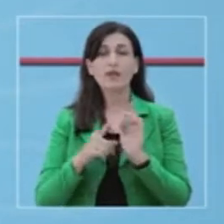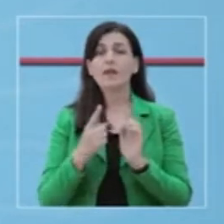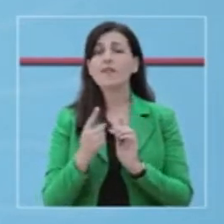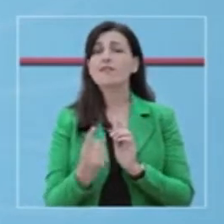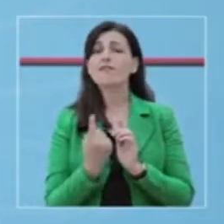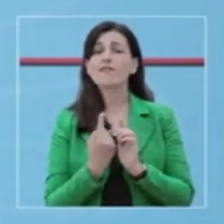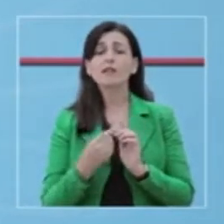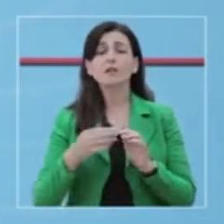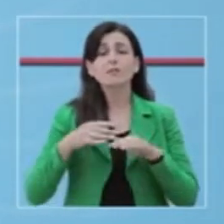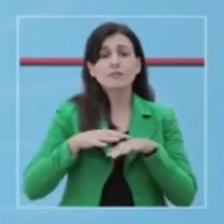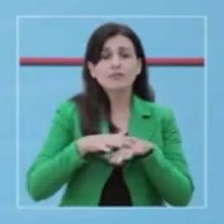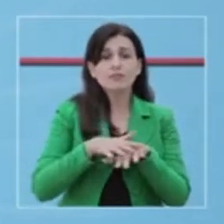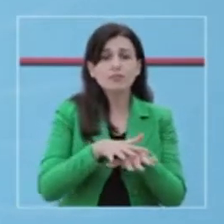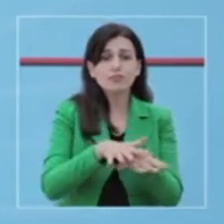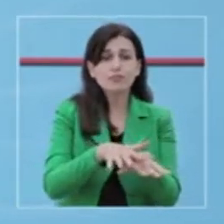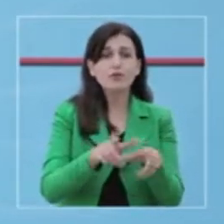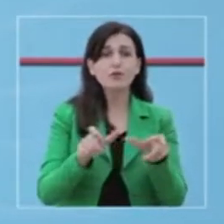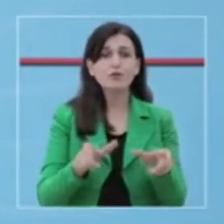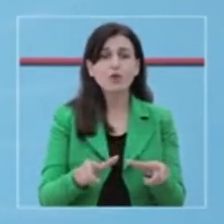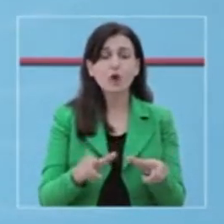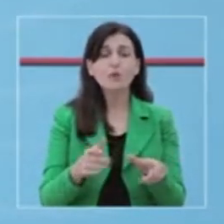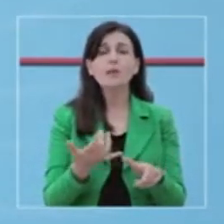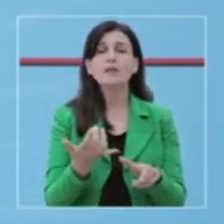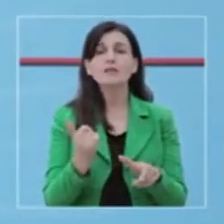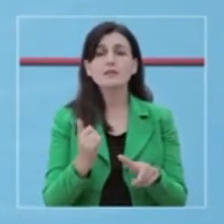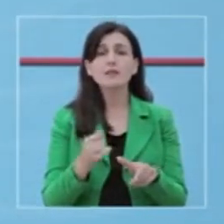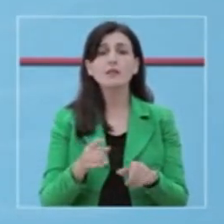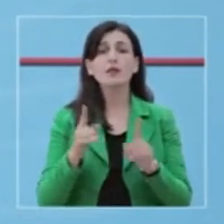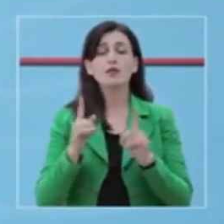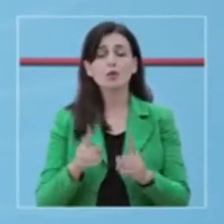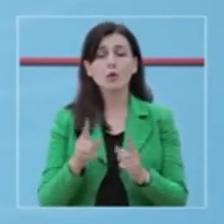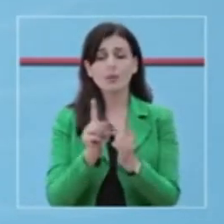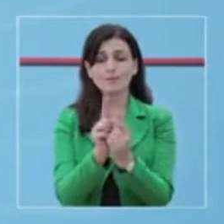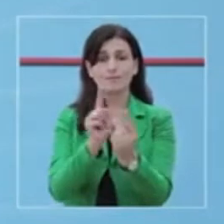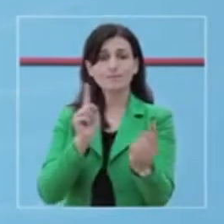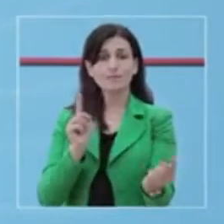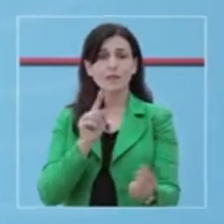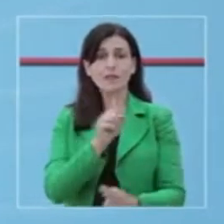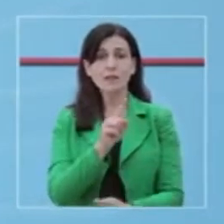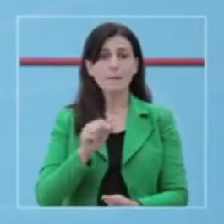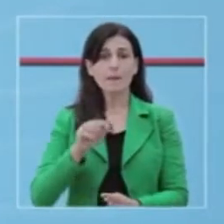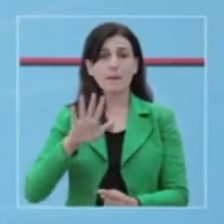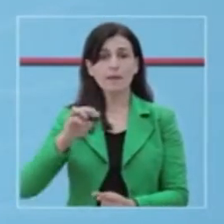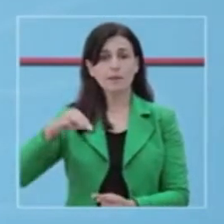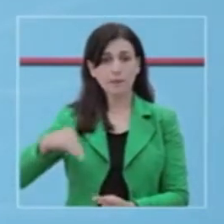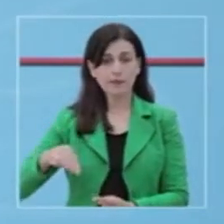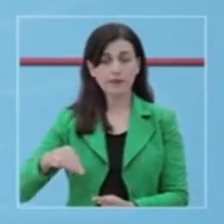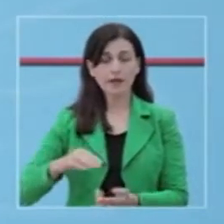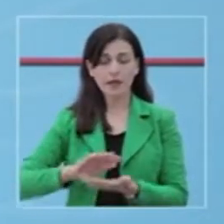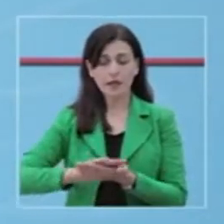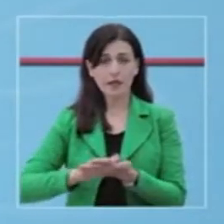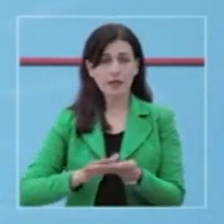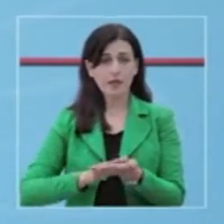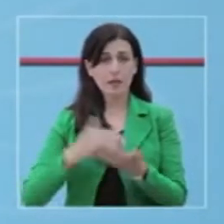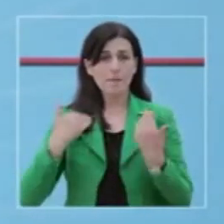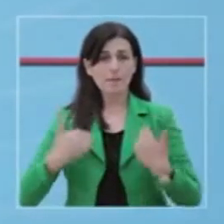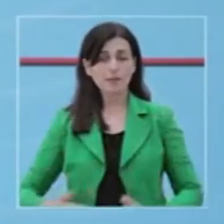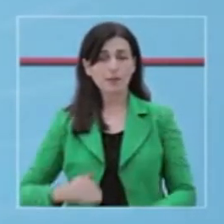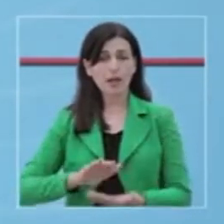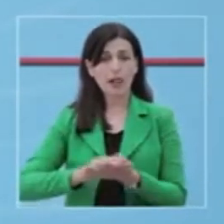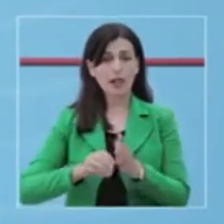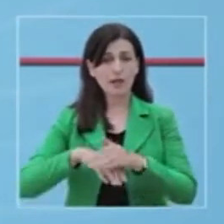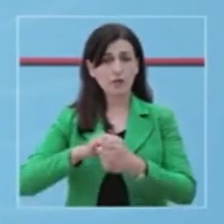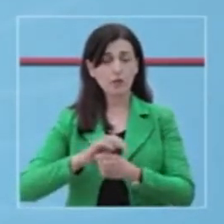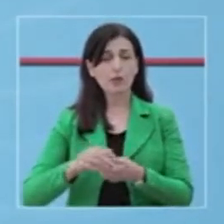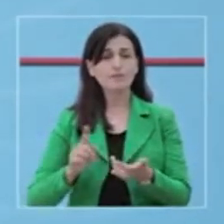mënyrë për të ndalur përhapjen e infeksionit është të ruajmë distancën 1.5 metër nga njëri tjetri, të ruajmë higjienën personale, të